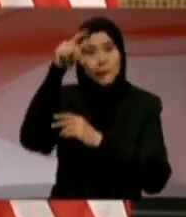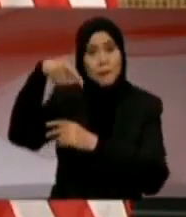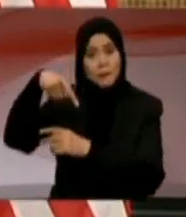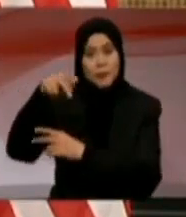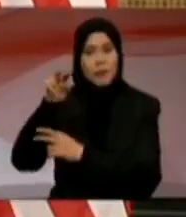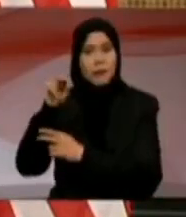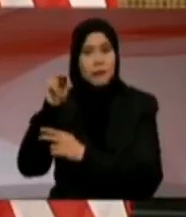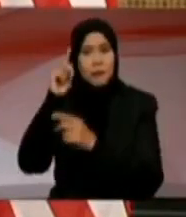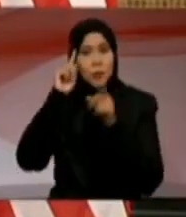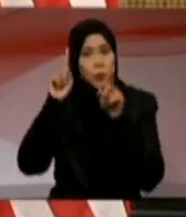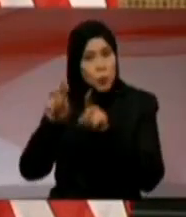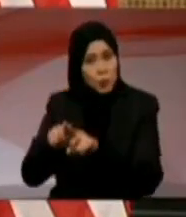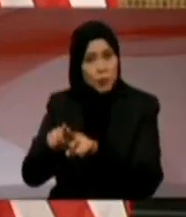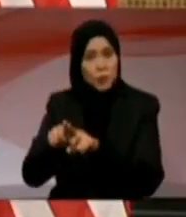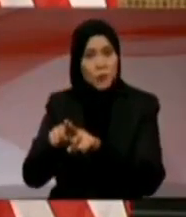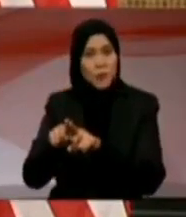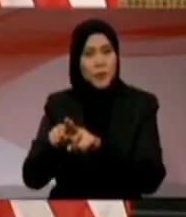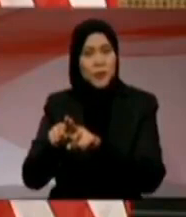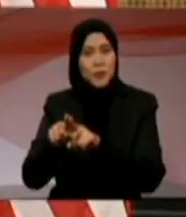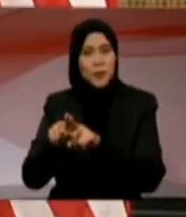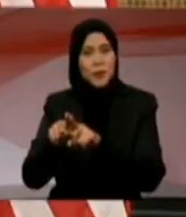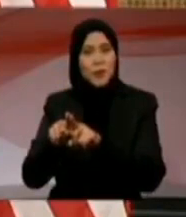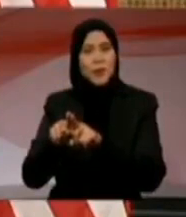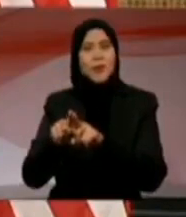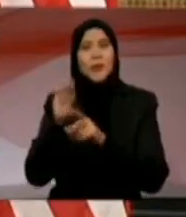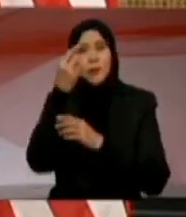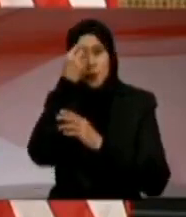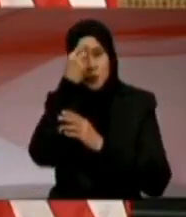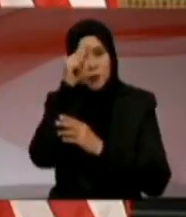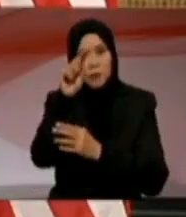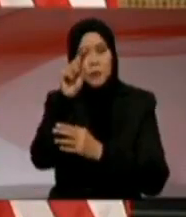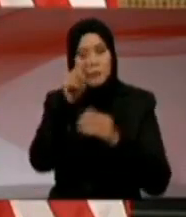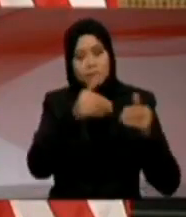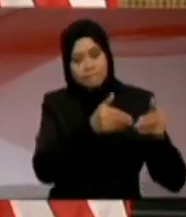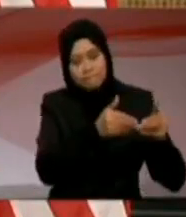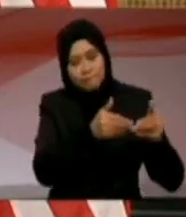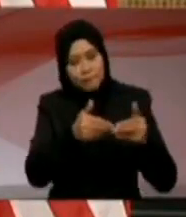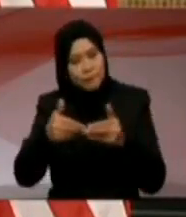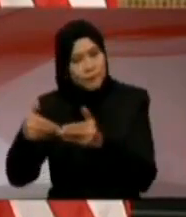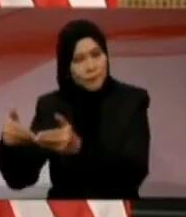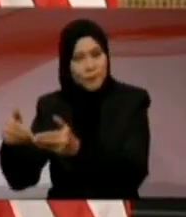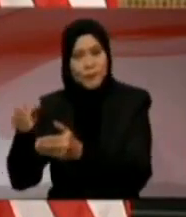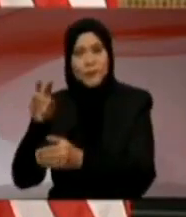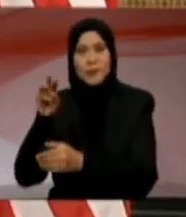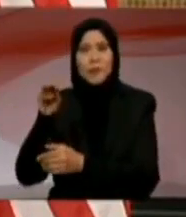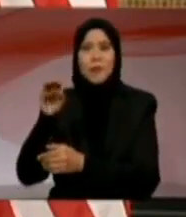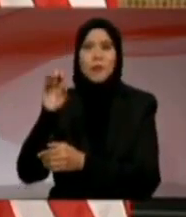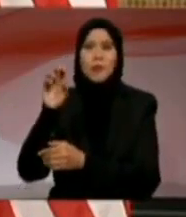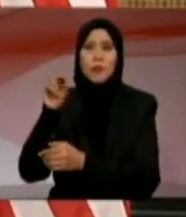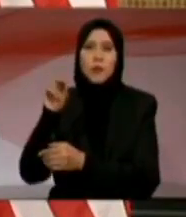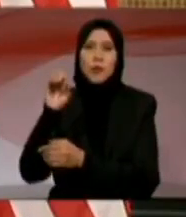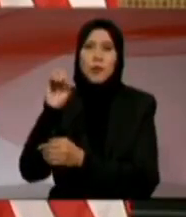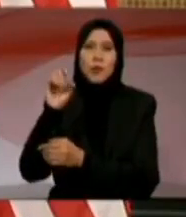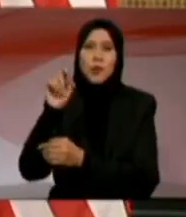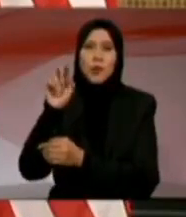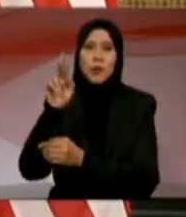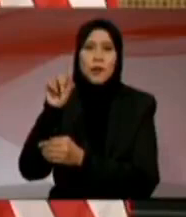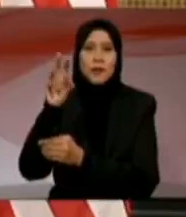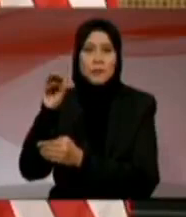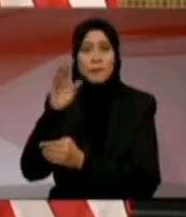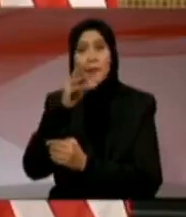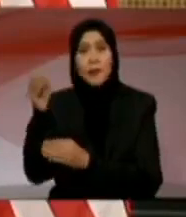nasional telah bersetuju untuk melaksanakan lanjutan moratorium dan bantuan